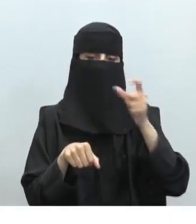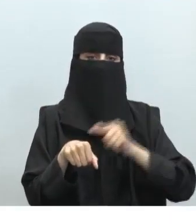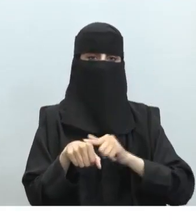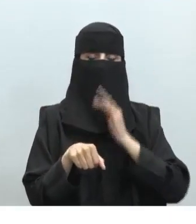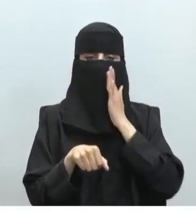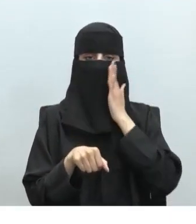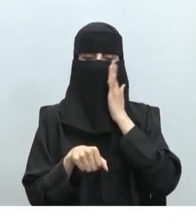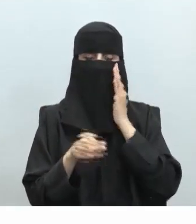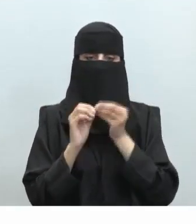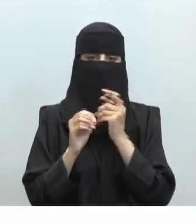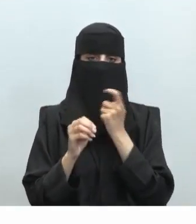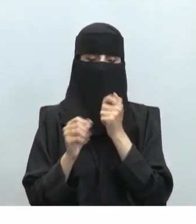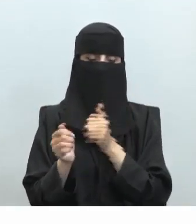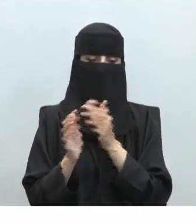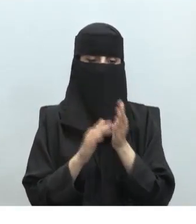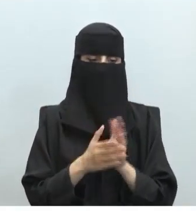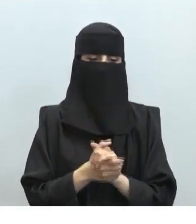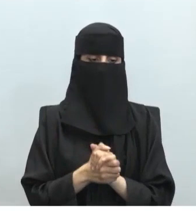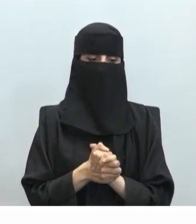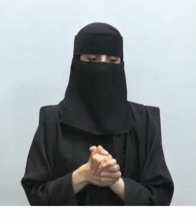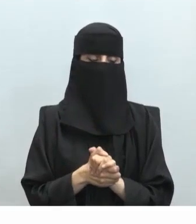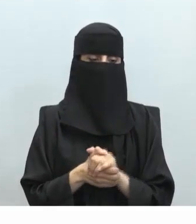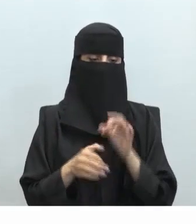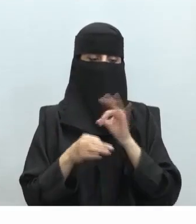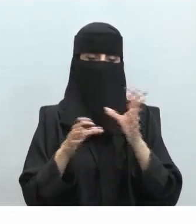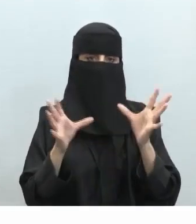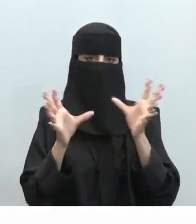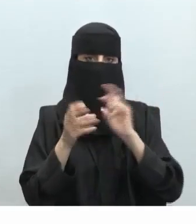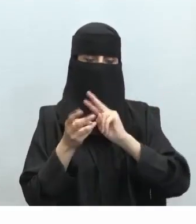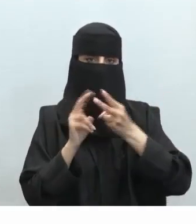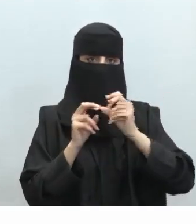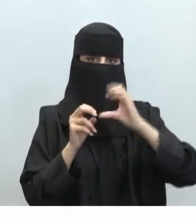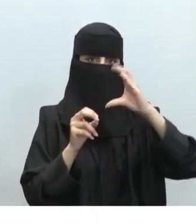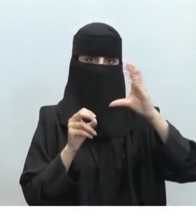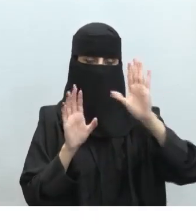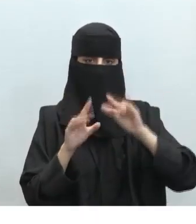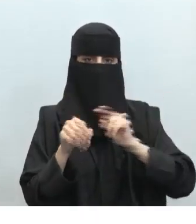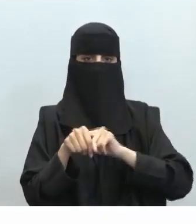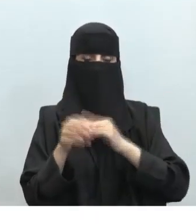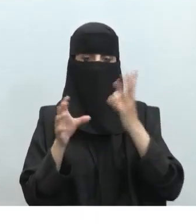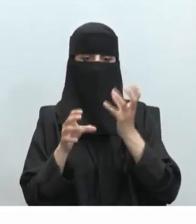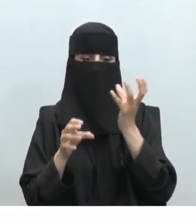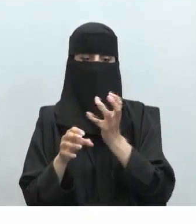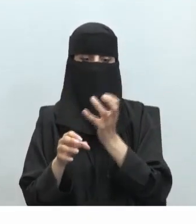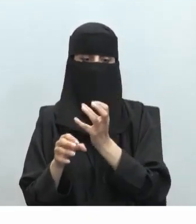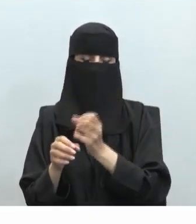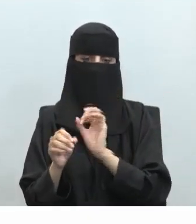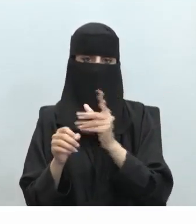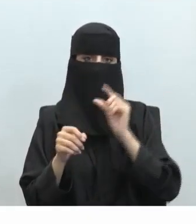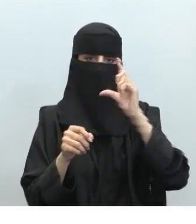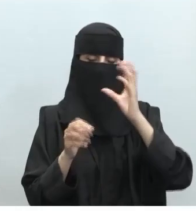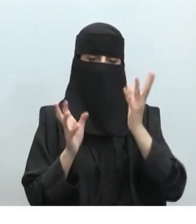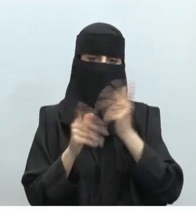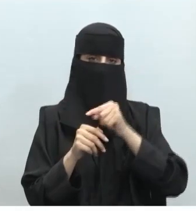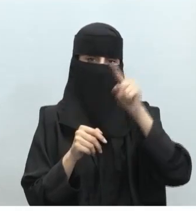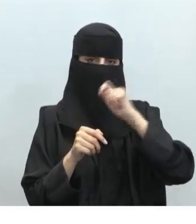تتواجد عنهم صبغه الميلانين وهنا مثل ما ذكرنا كلما كان هنالك احرف كبيره كانت الصبغه داكنه وكلما تواجدت الاحرف